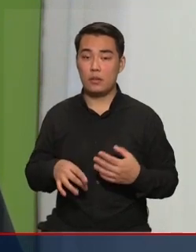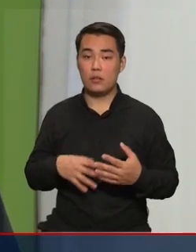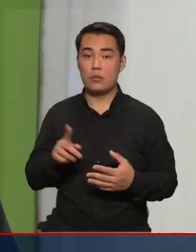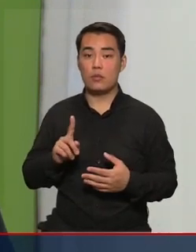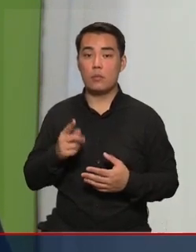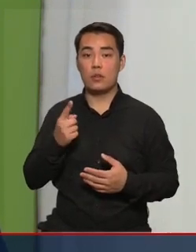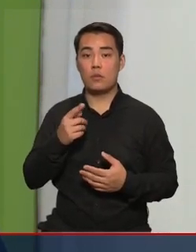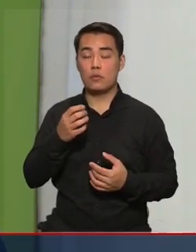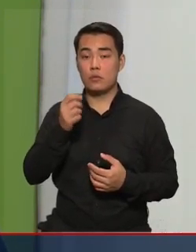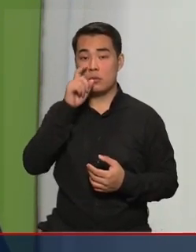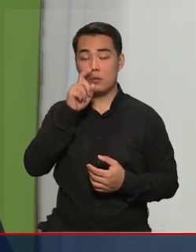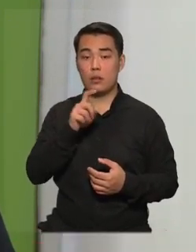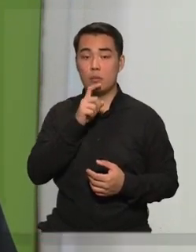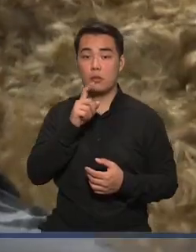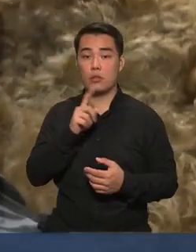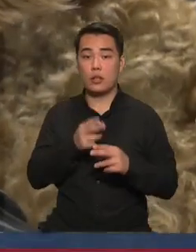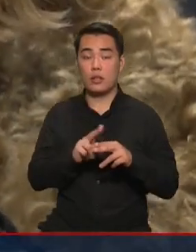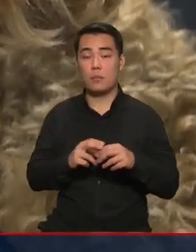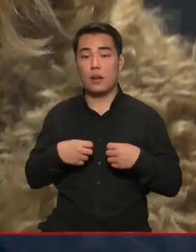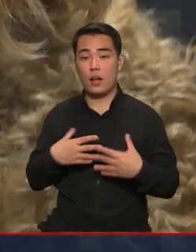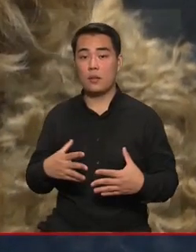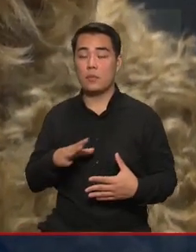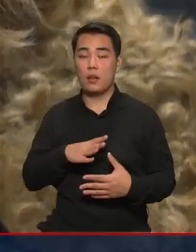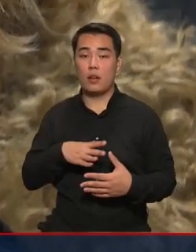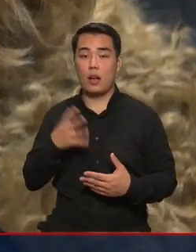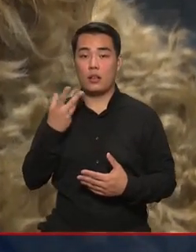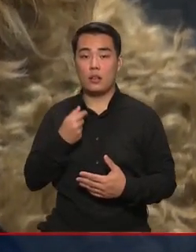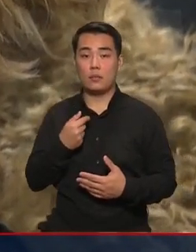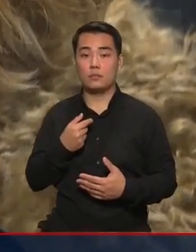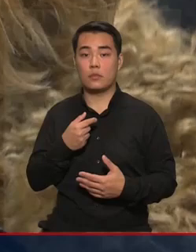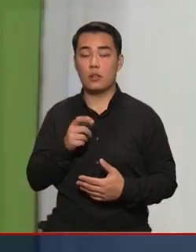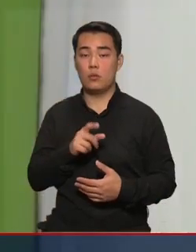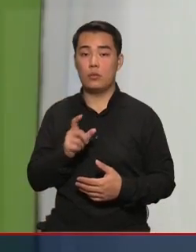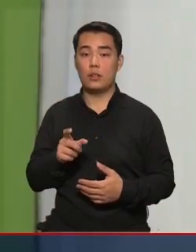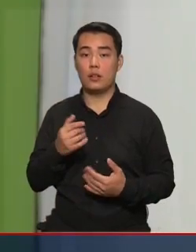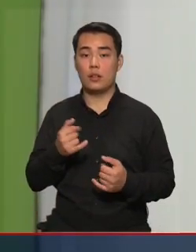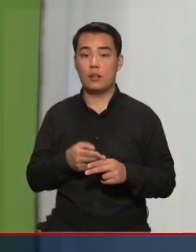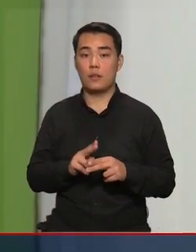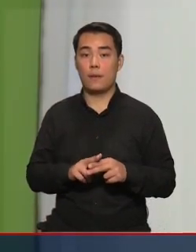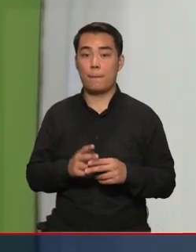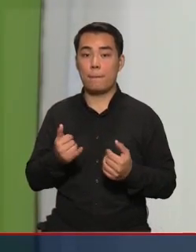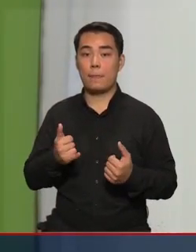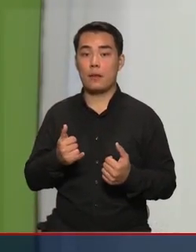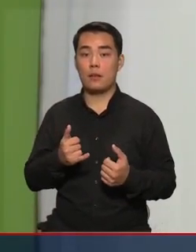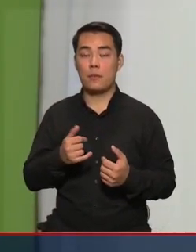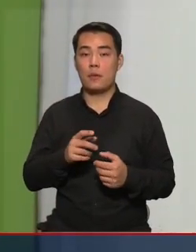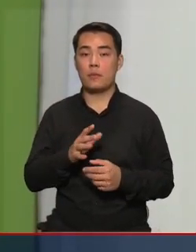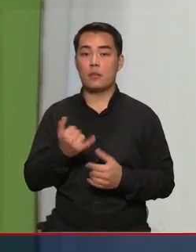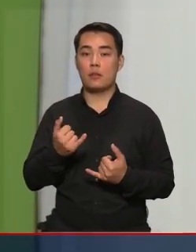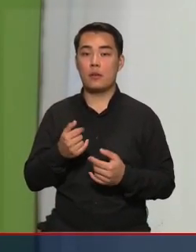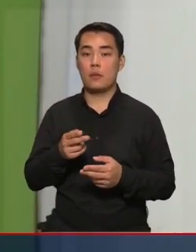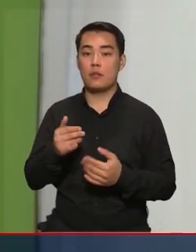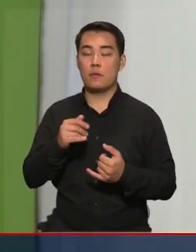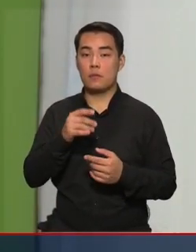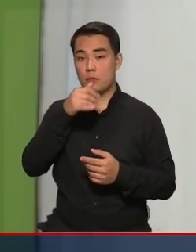так как они же не понимают, что это праздник. Бывают такие ситуации, когда люди нецелеустремленно направляют петарды не в